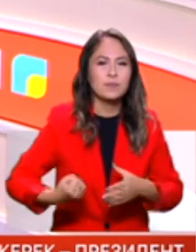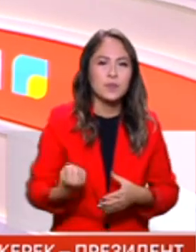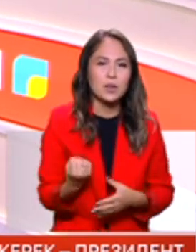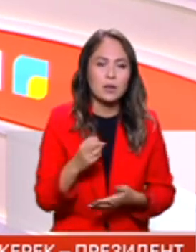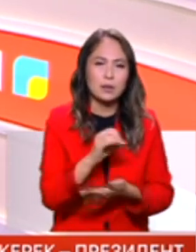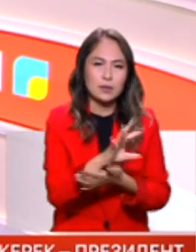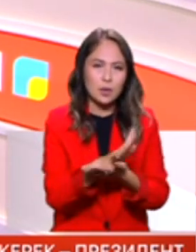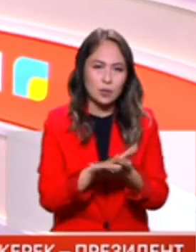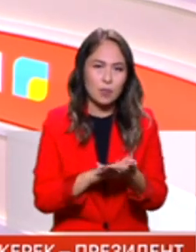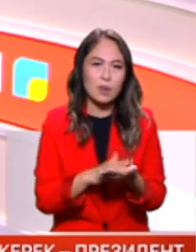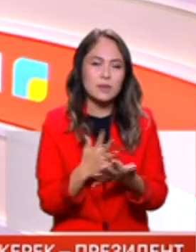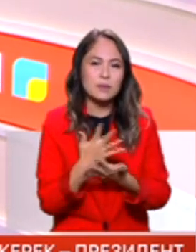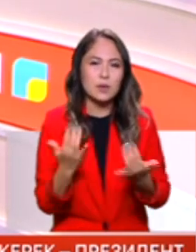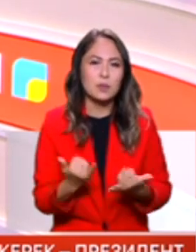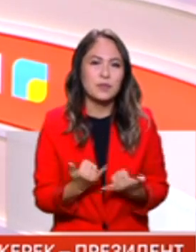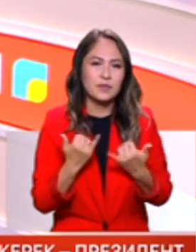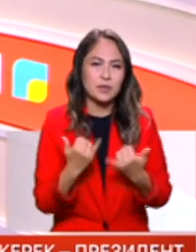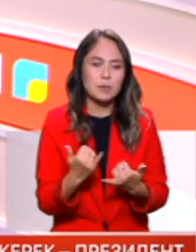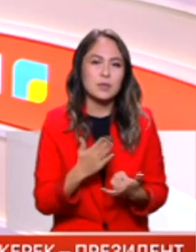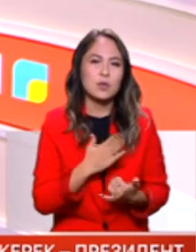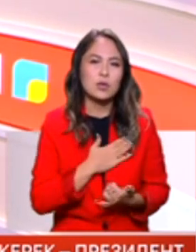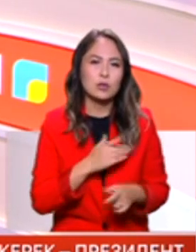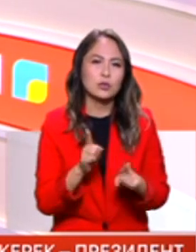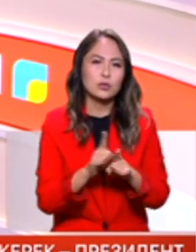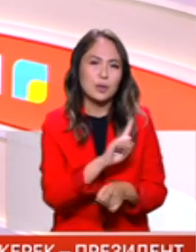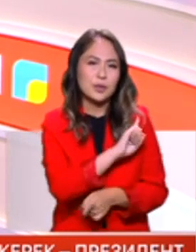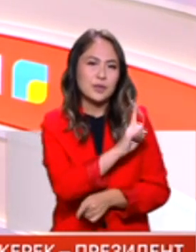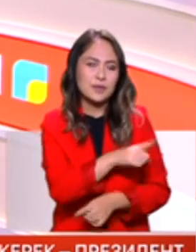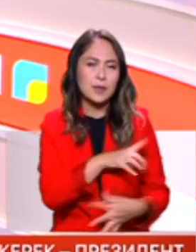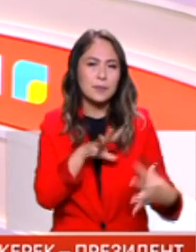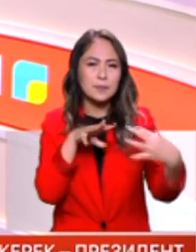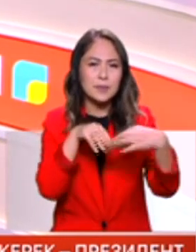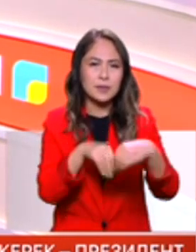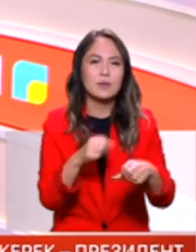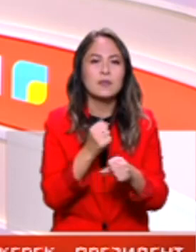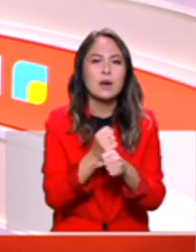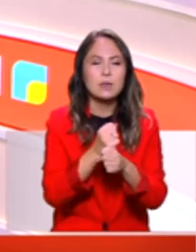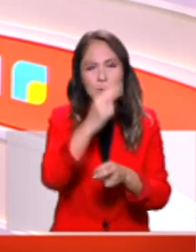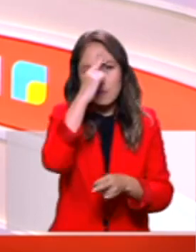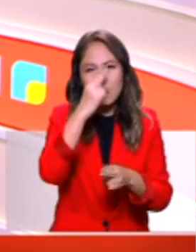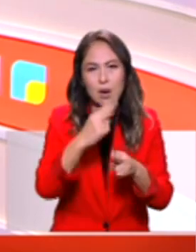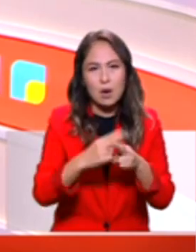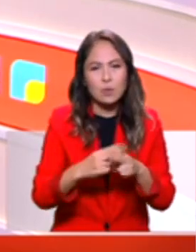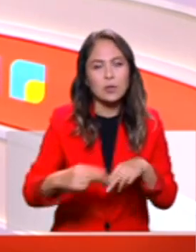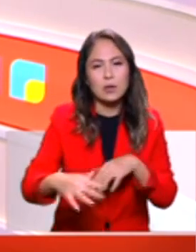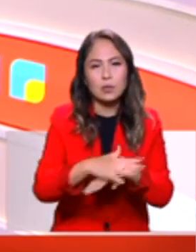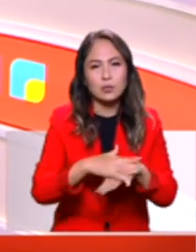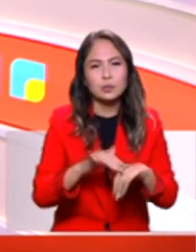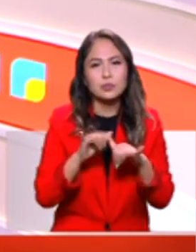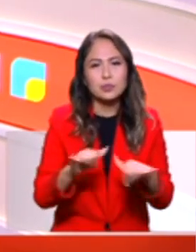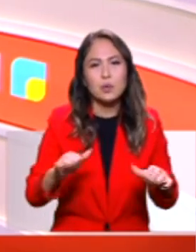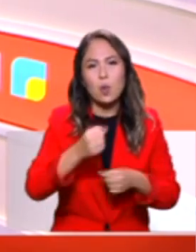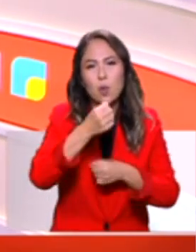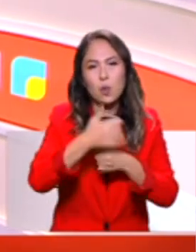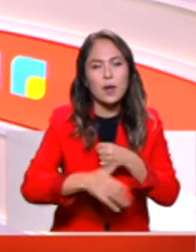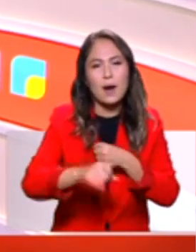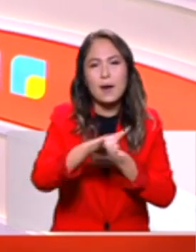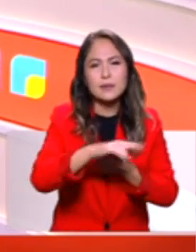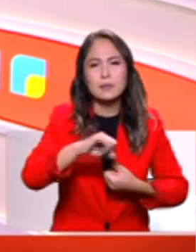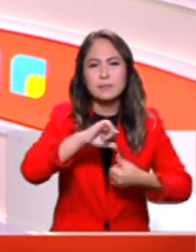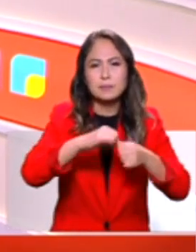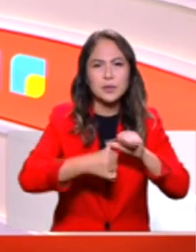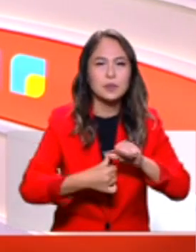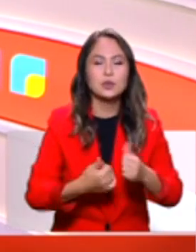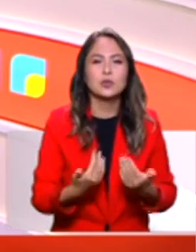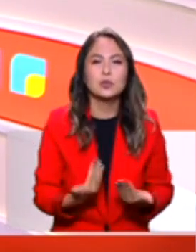одақтастығын одан әрі нығайтуға басымдық беремін. Біз ортақ күш-жігерді біріктіре отырып, бауырлас халқымыздың өркендеуі және Орталық Азияның тұрақтылығы